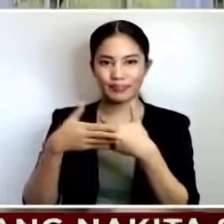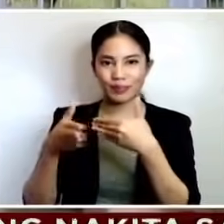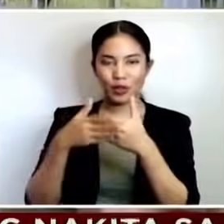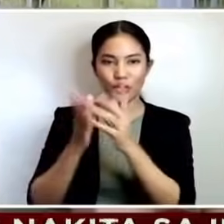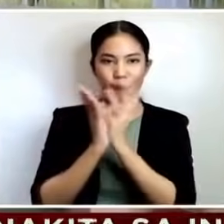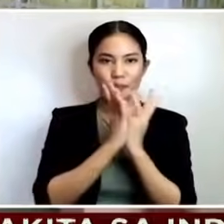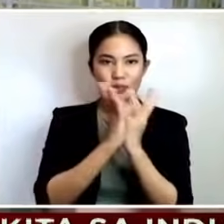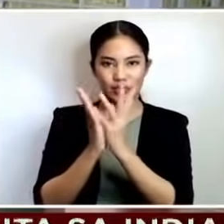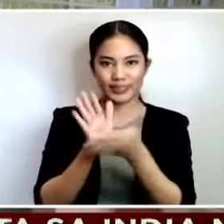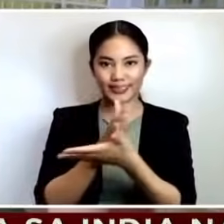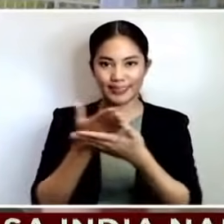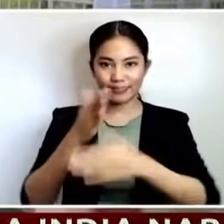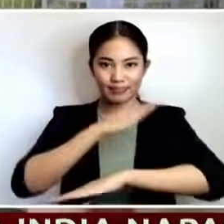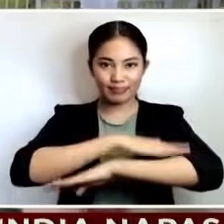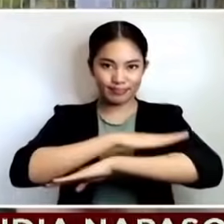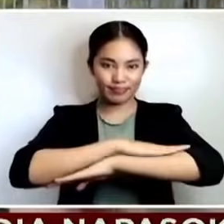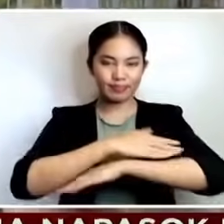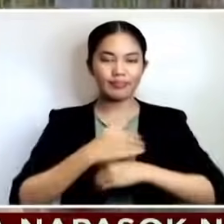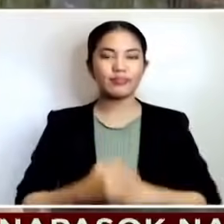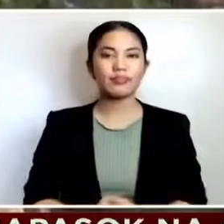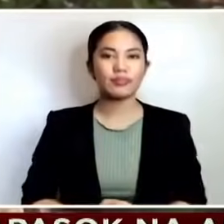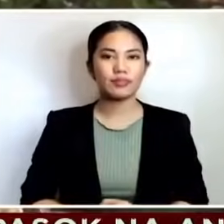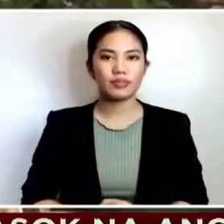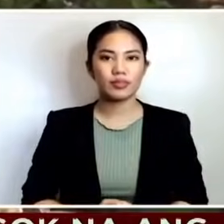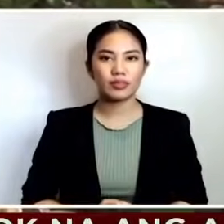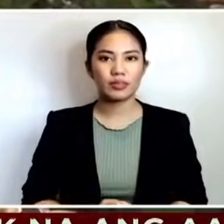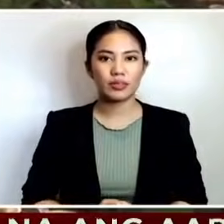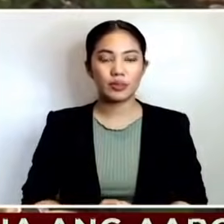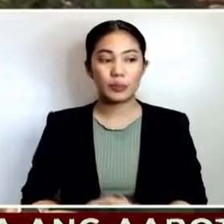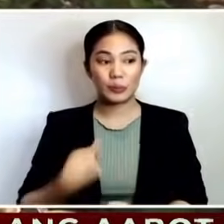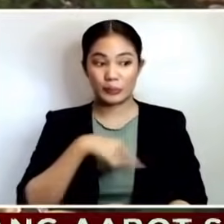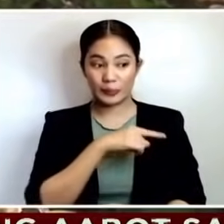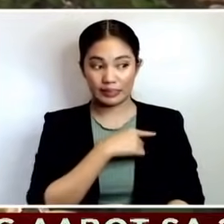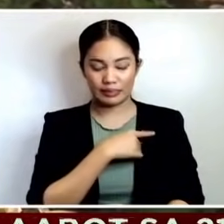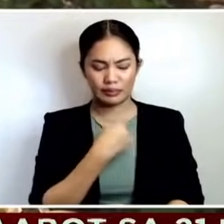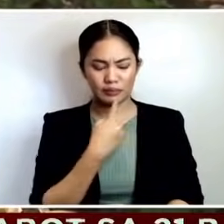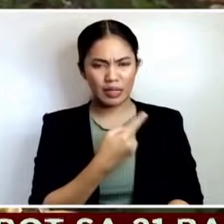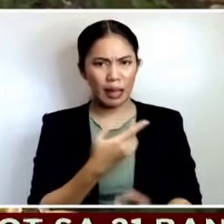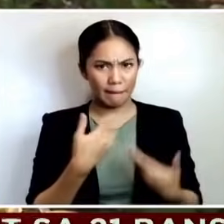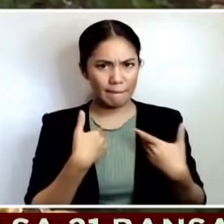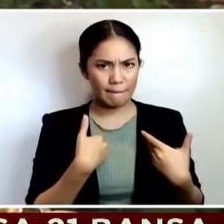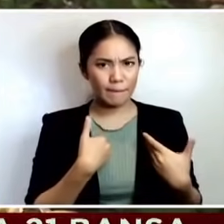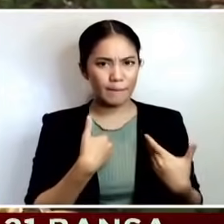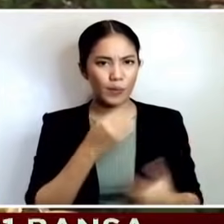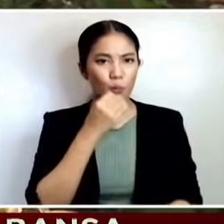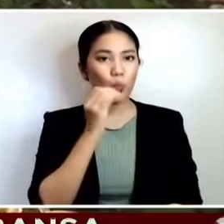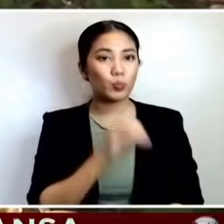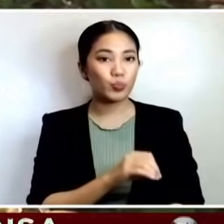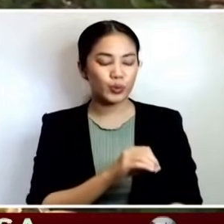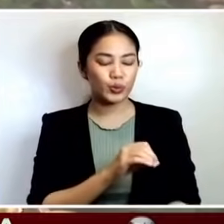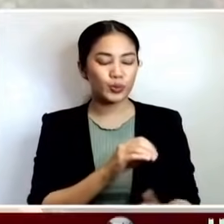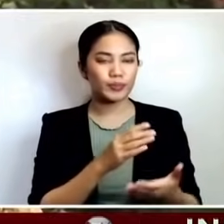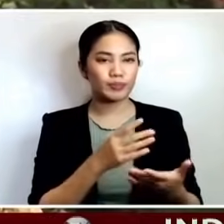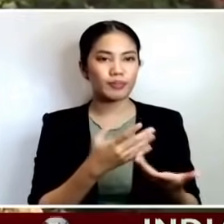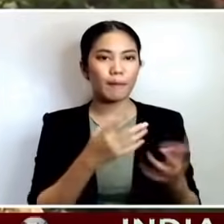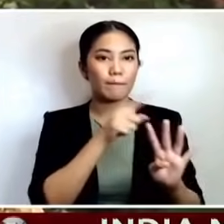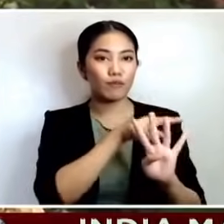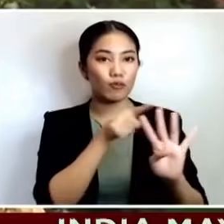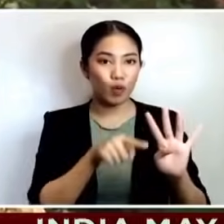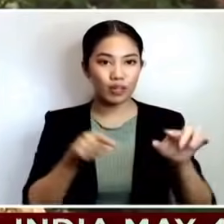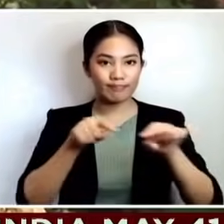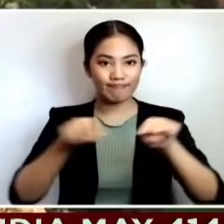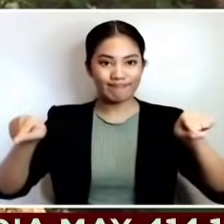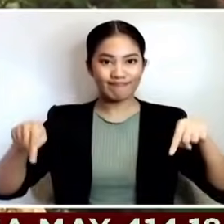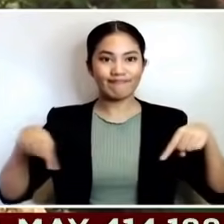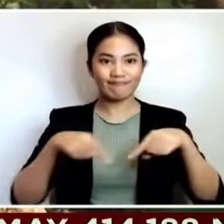pantry. Sabi ko, sige, order tayo ng itlog. Sabi ko, kahit apat na tray lang yun, makakatulong yan sa kanila. Nung